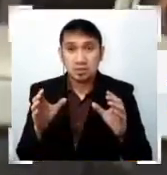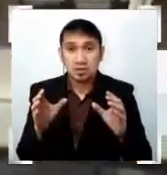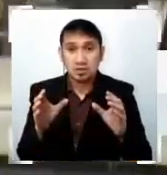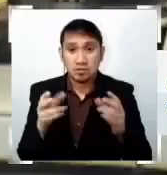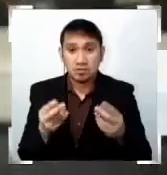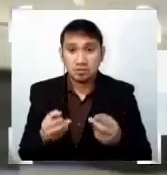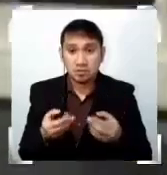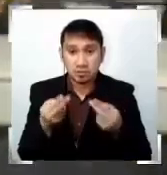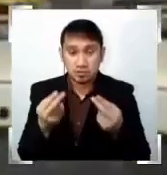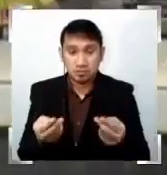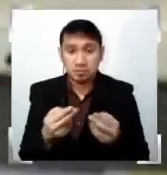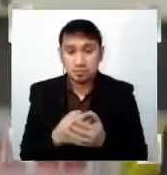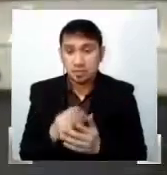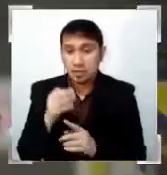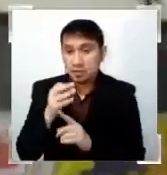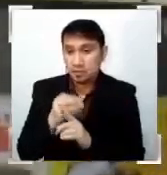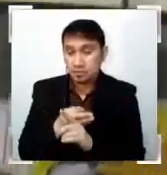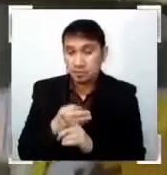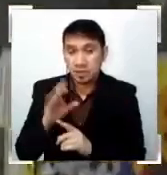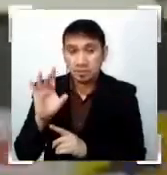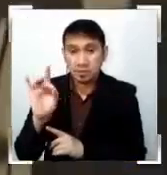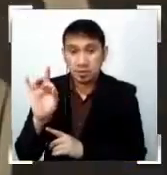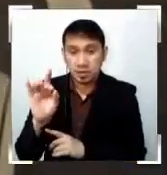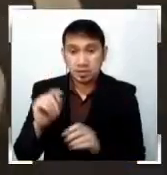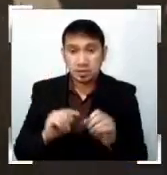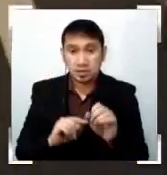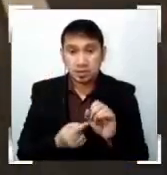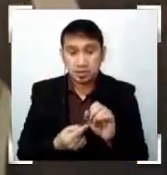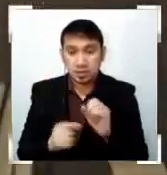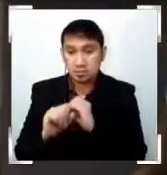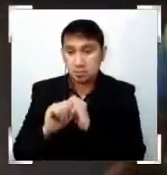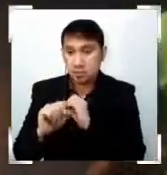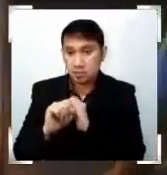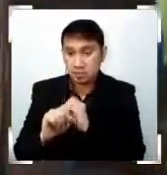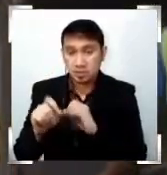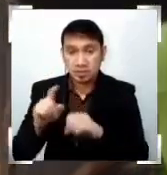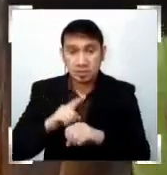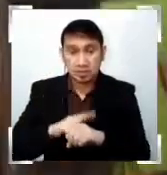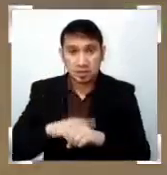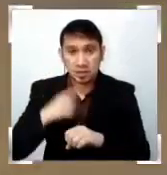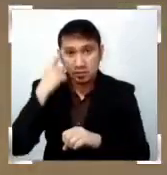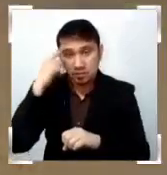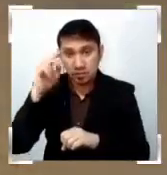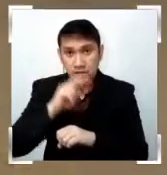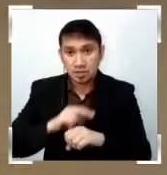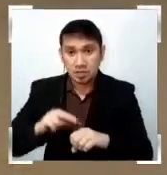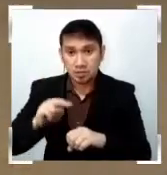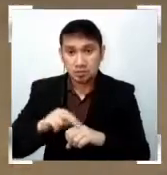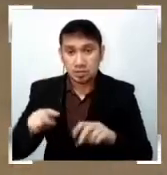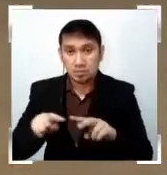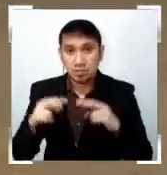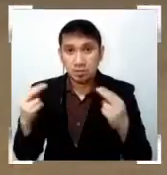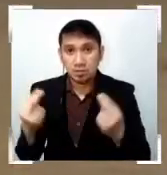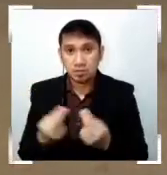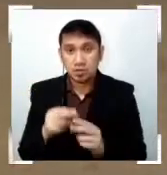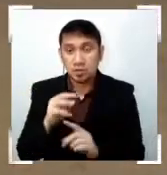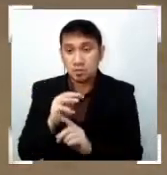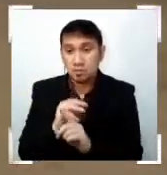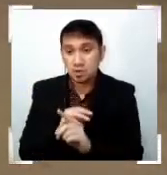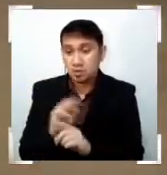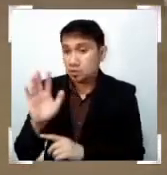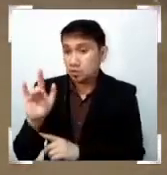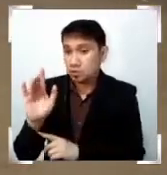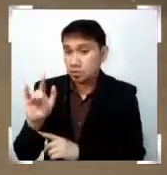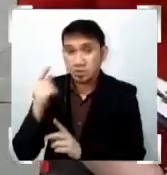Sa February 8, ang umpisa ng campaign period para sa mga tatakbo sa national position. Sa March 25 naman, para sa